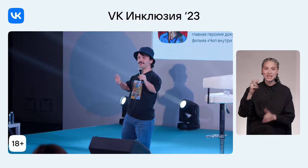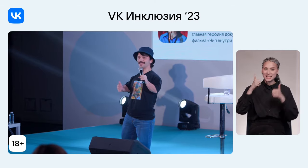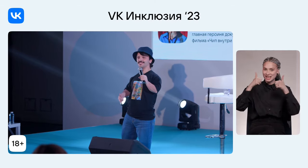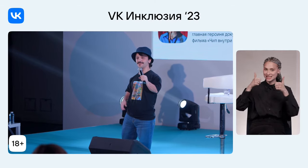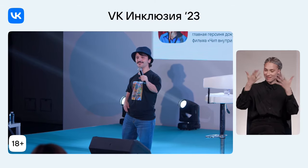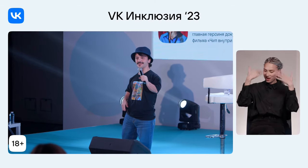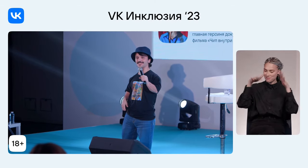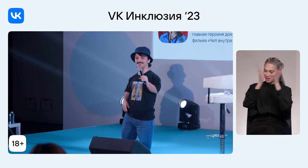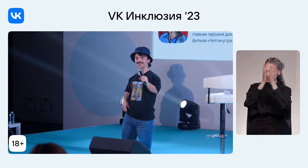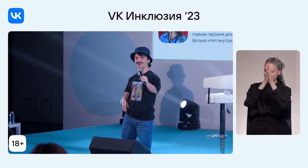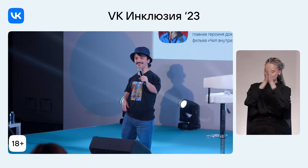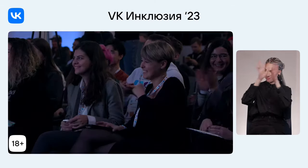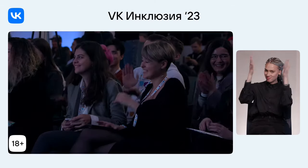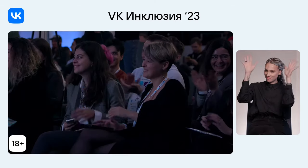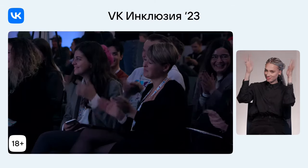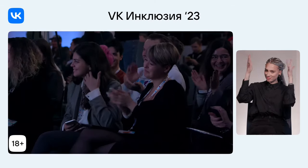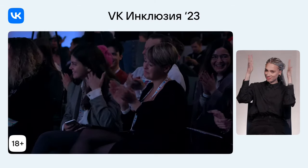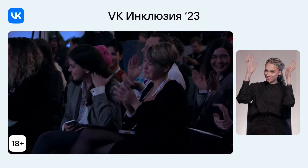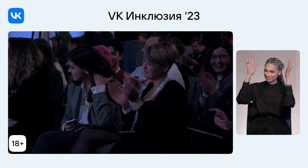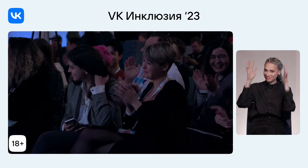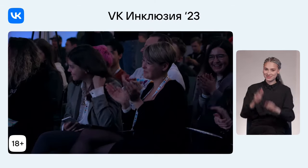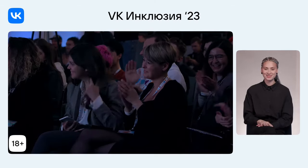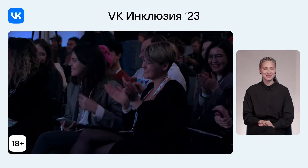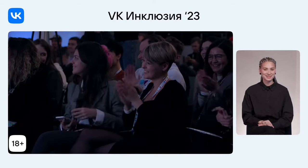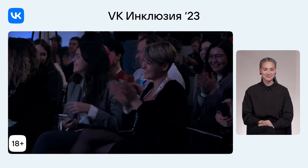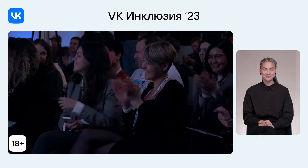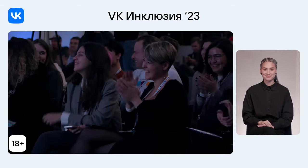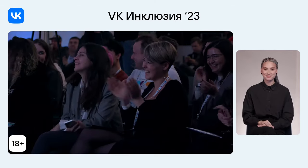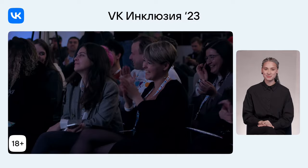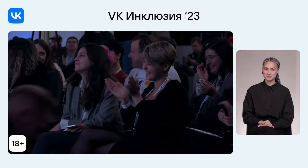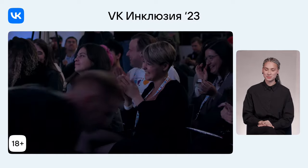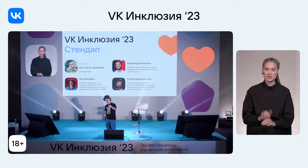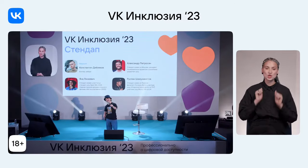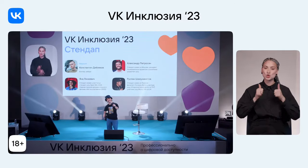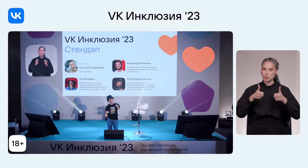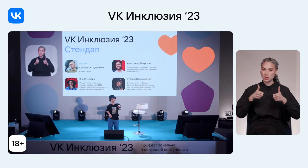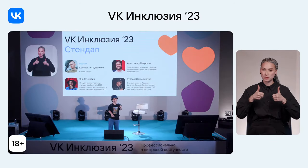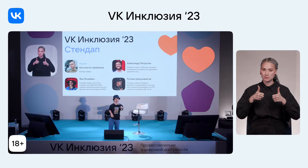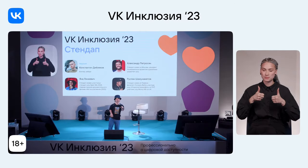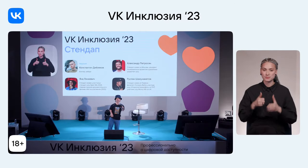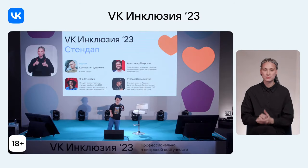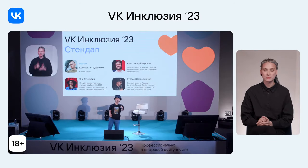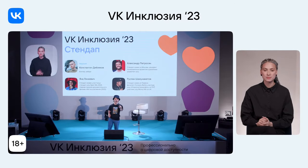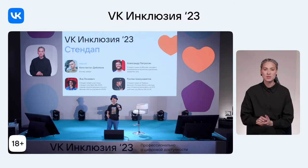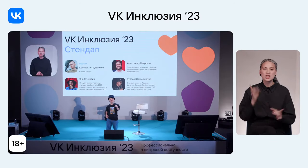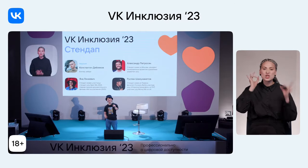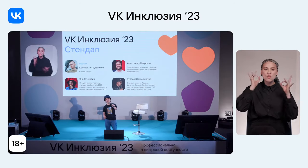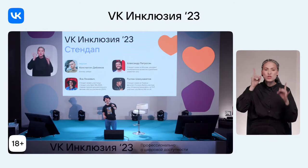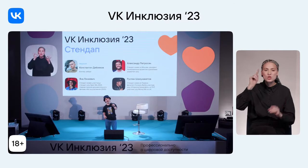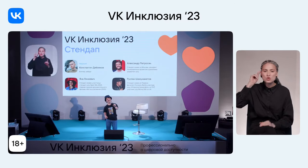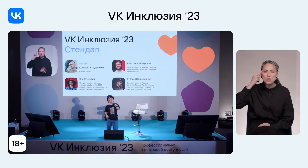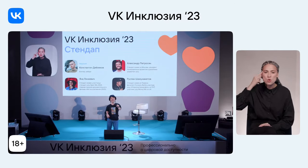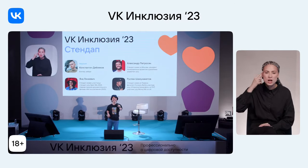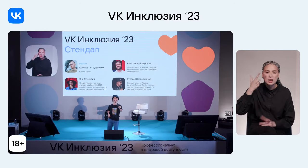давайте поаплодируем этому месту. Клево, клево. Супер. Интересно, здесь звучала фраза: «Дура, верни